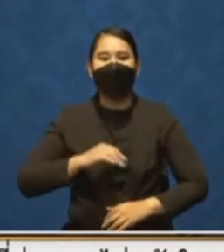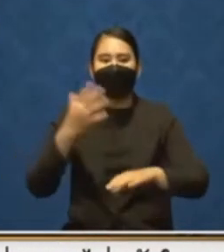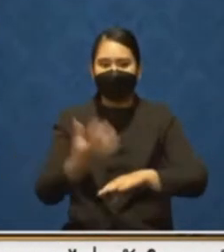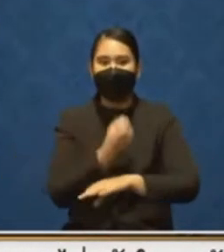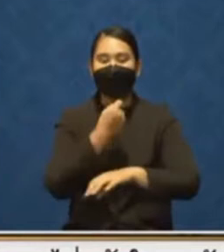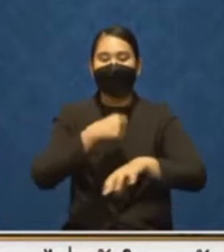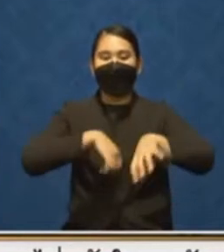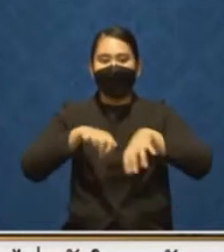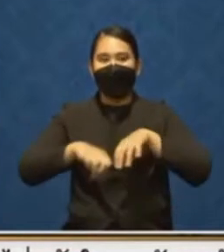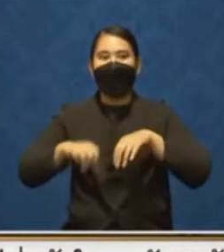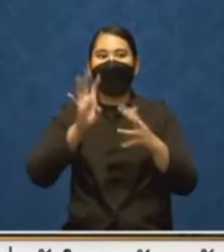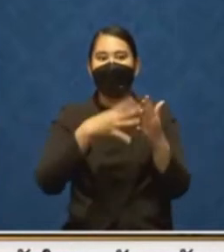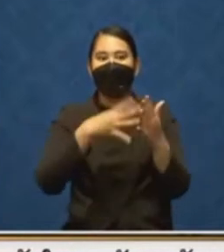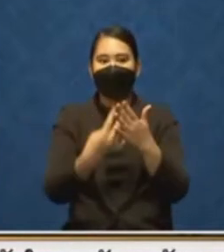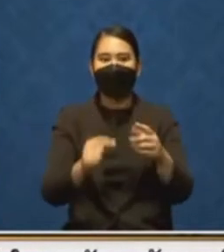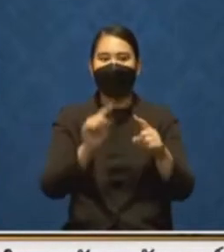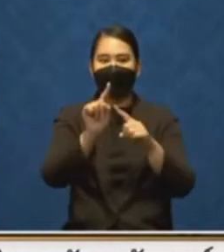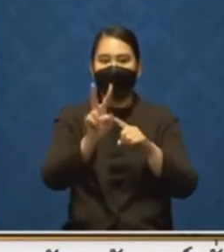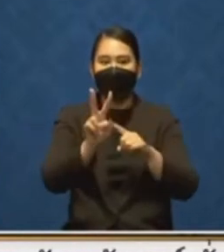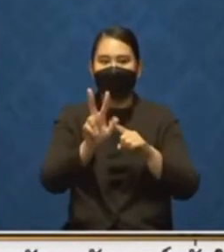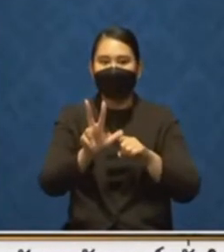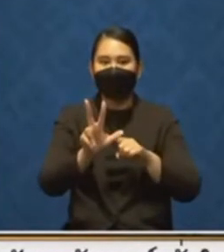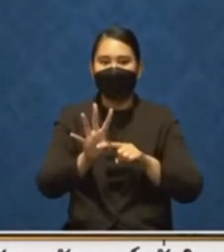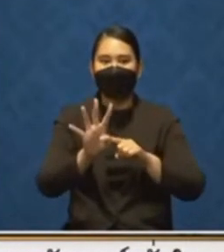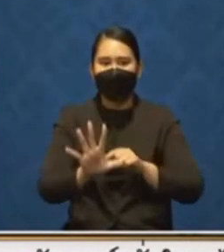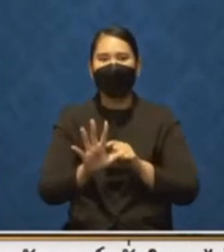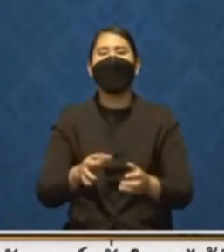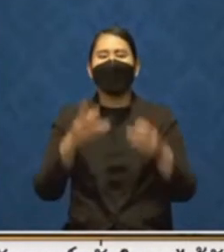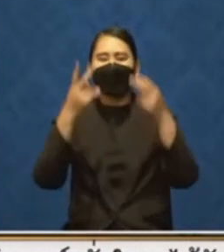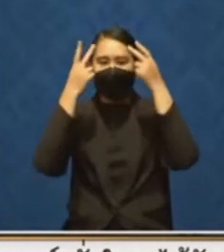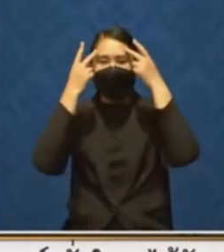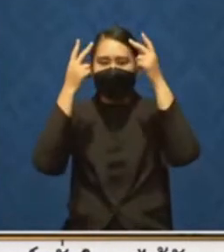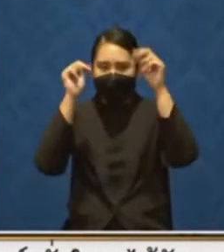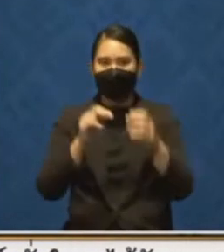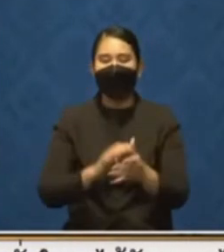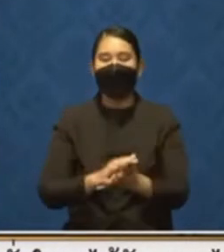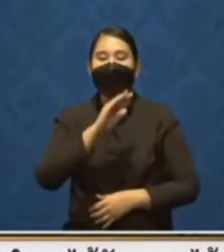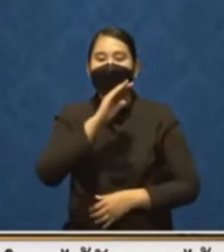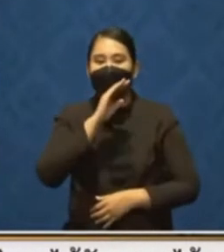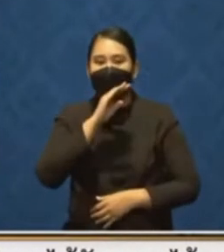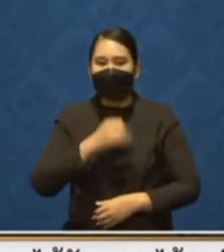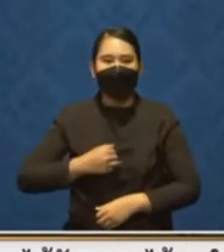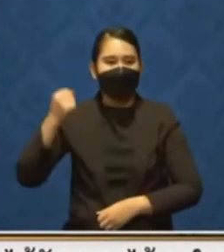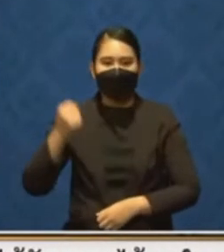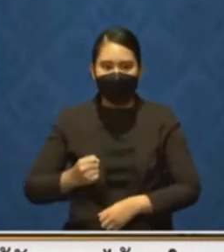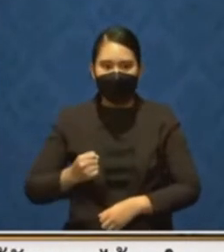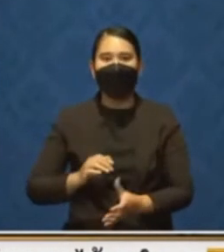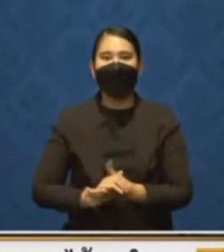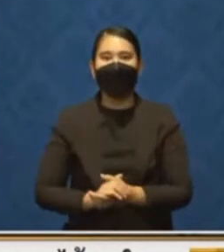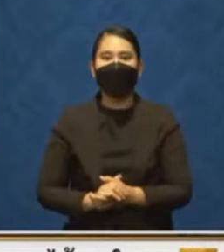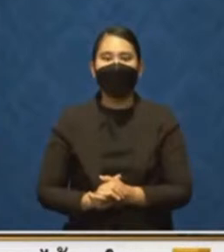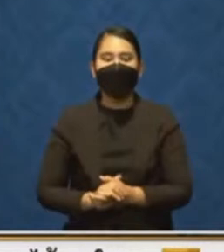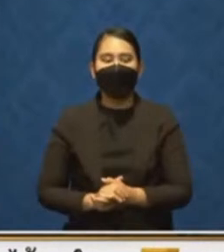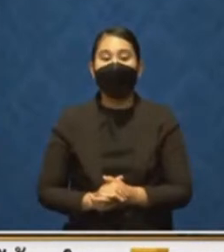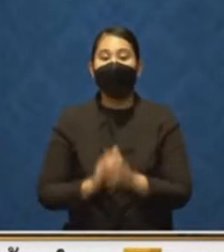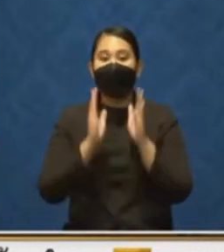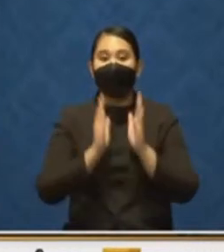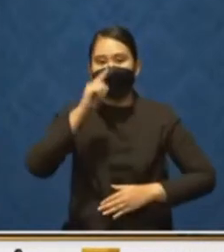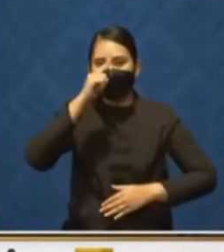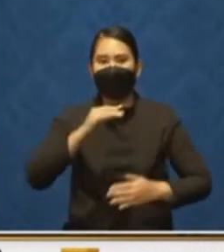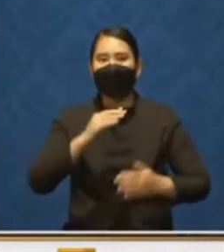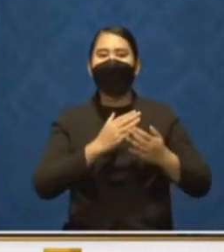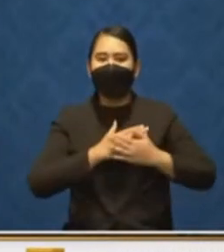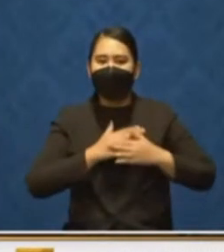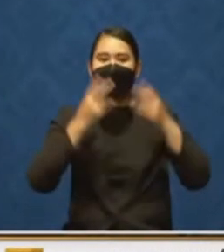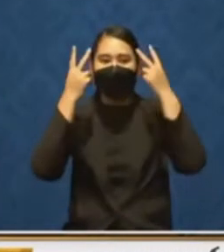หนึ่งสองสามสี่ห้าใช้เลยครับตายกถ้าท่านกล้าทุกๆในทุนเหล่านี่นะคนไทยทั้งเป็นจริงจะรักกันมาก